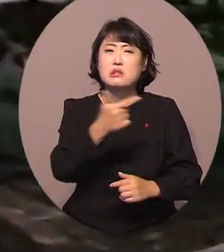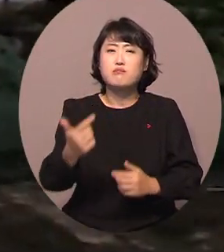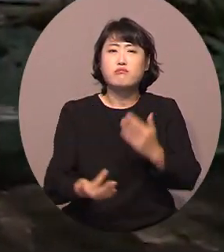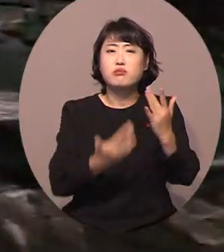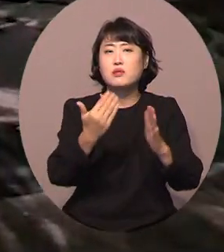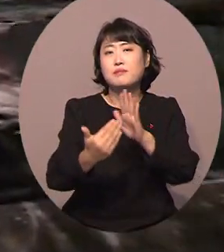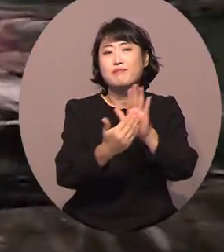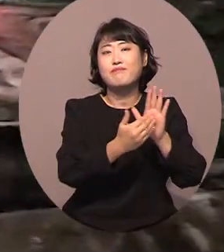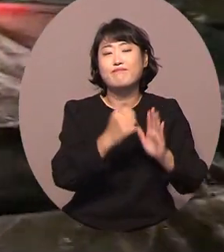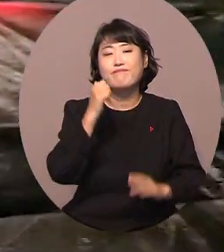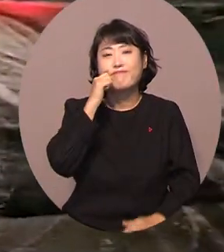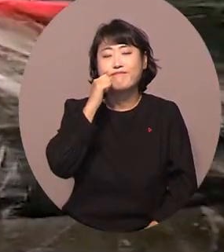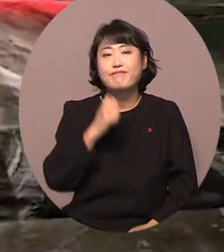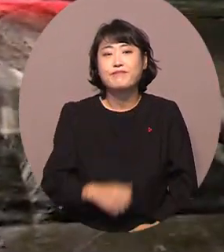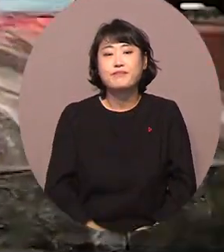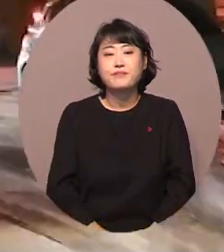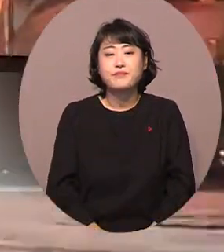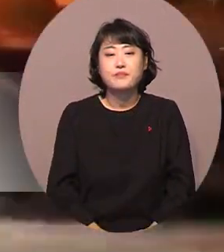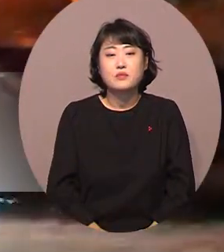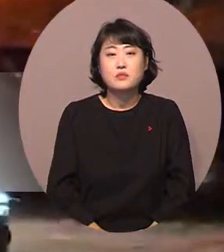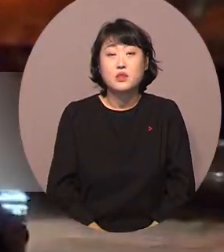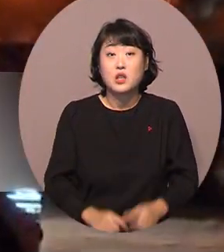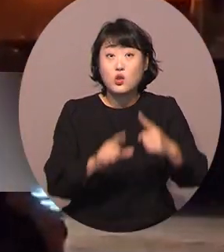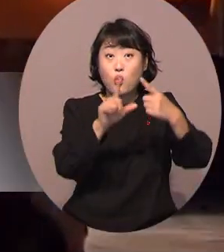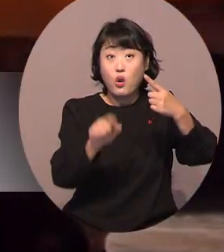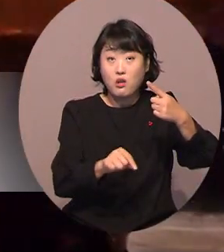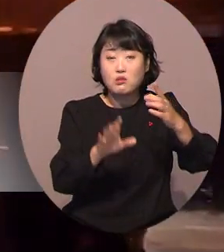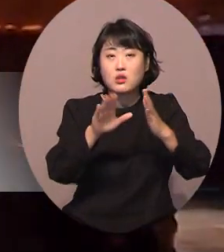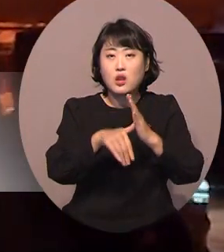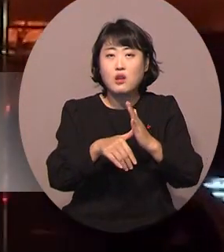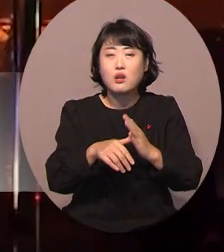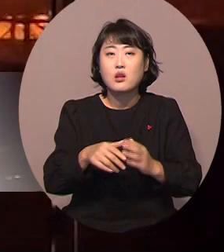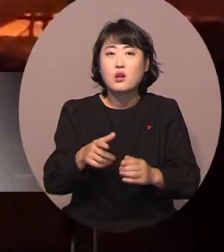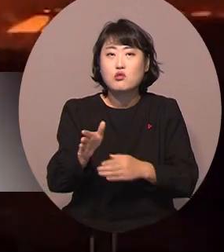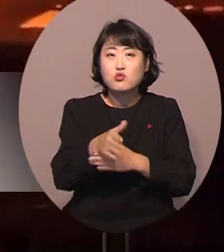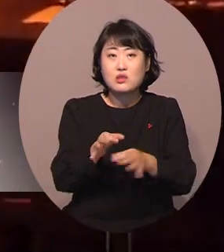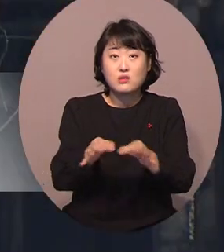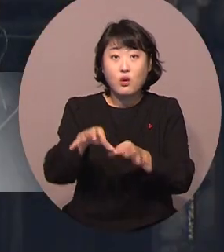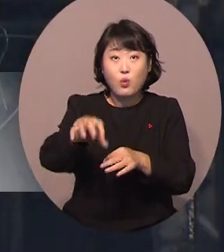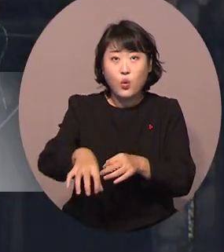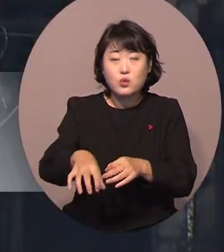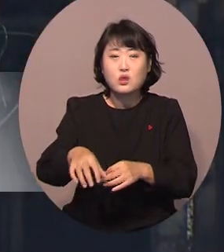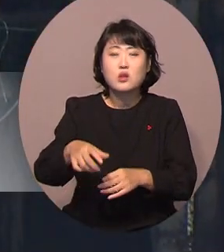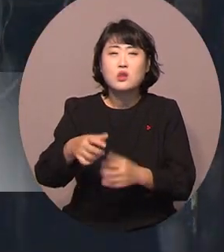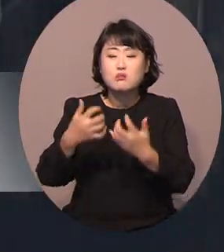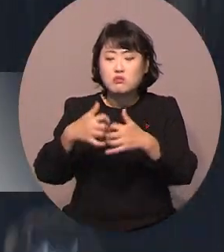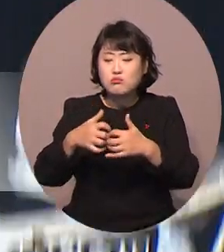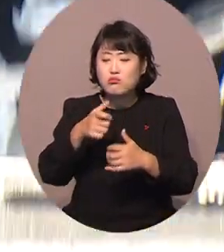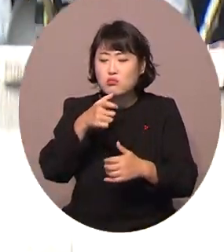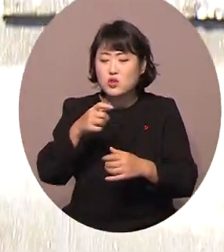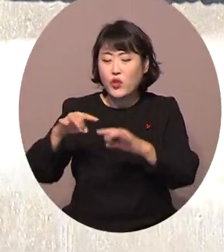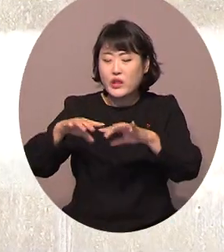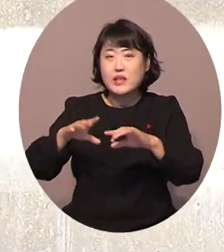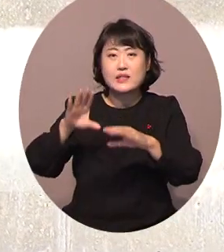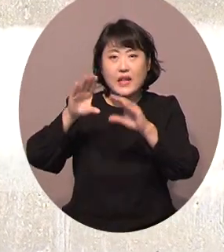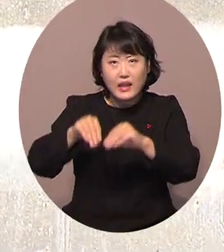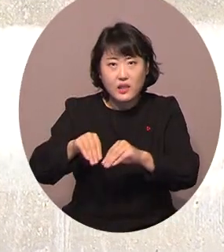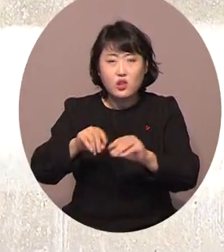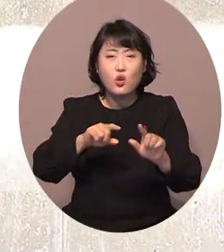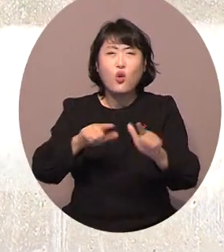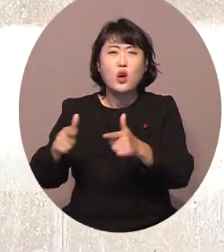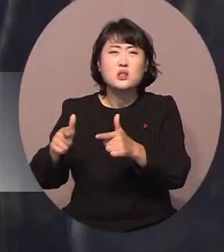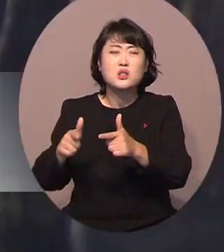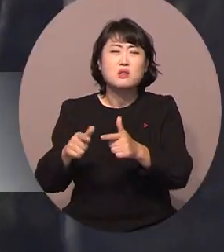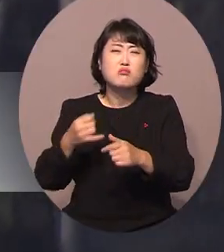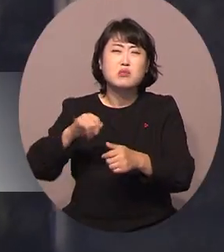못했습니다 이달초 점검에 다시 수산동 누전차단기 손상과 미설치 잡 한 냉각기 회로 배선과 방화셔터